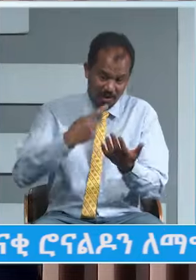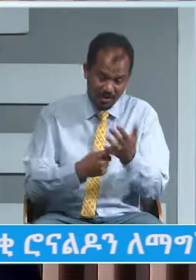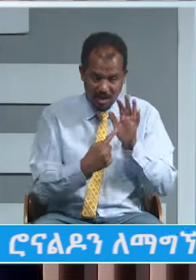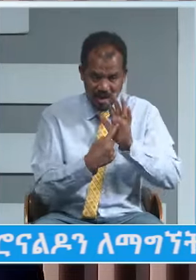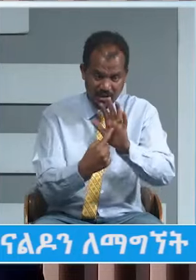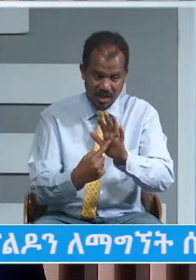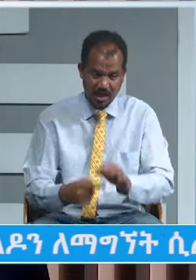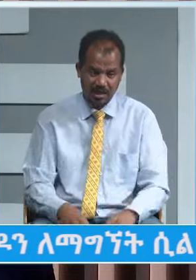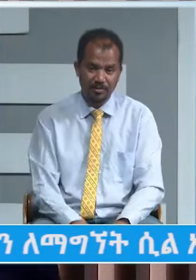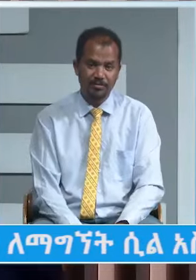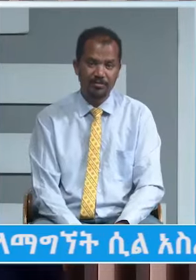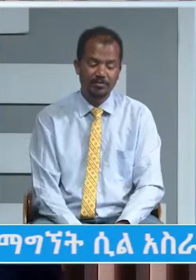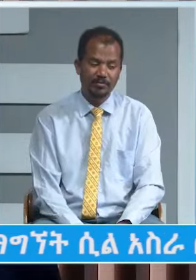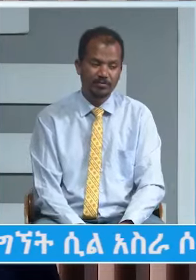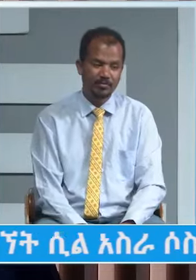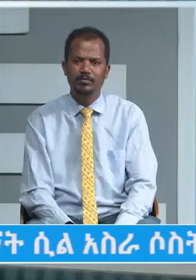መረጃ ያመለክታል።